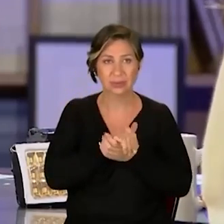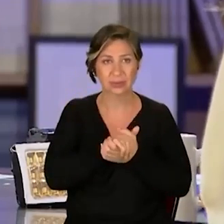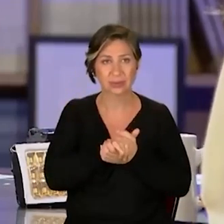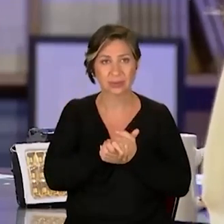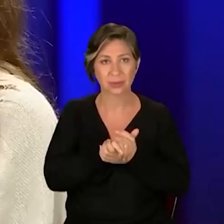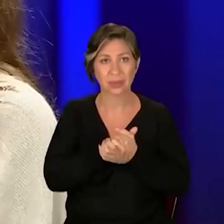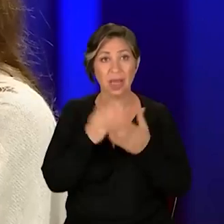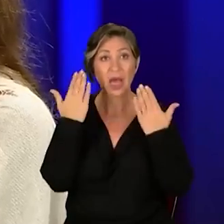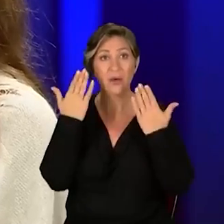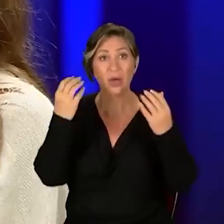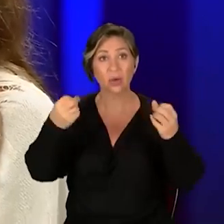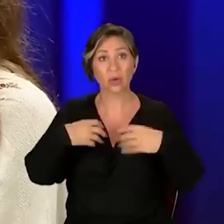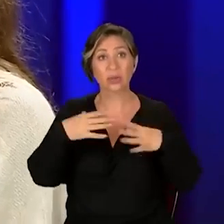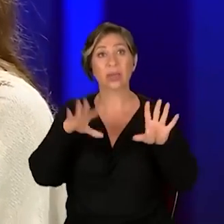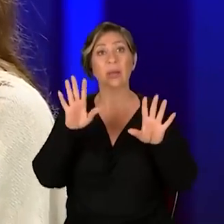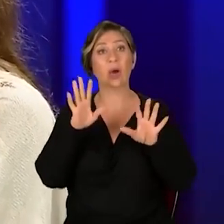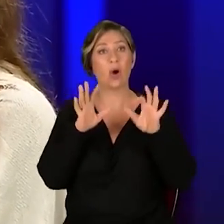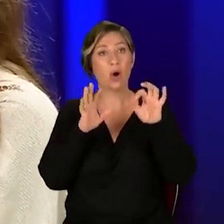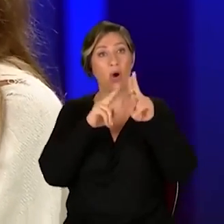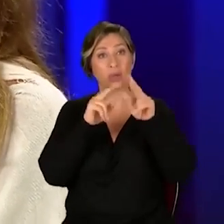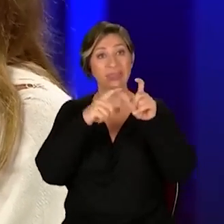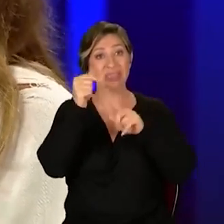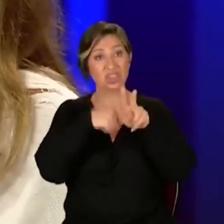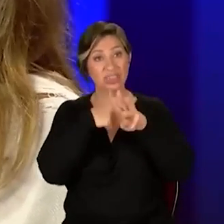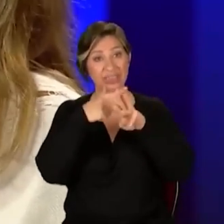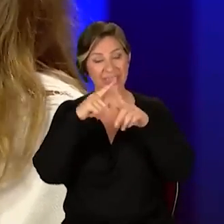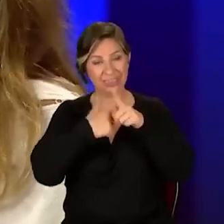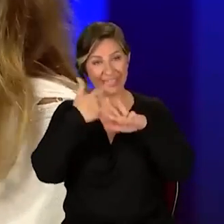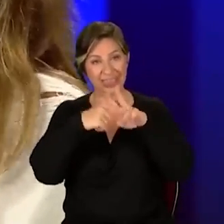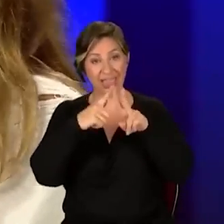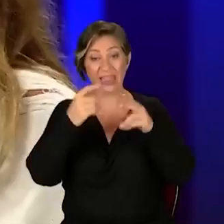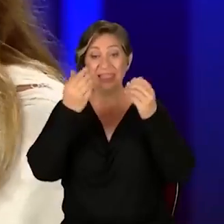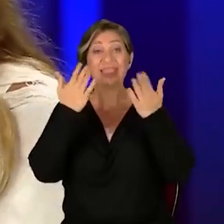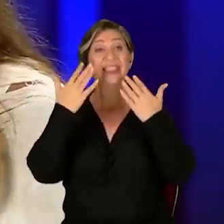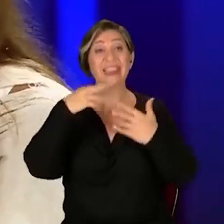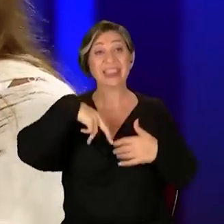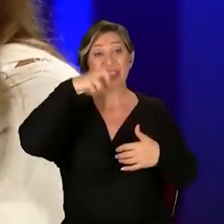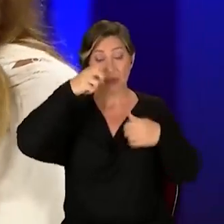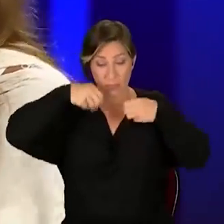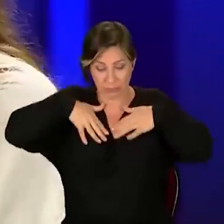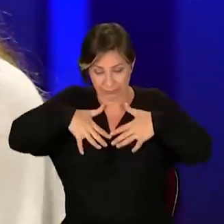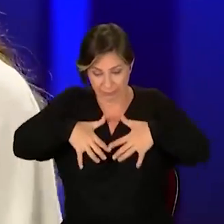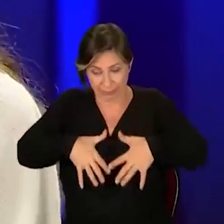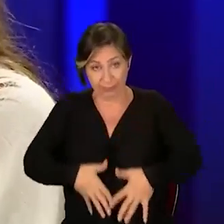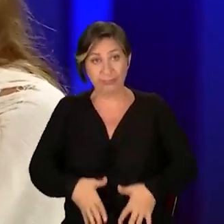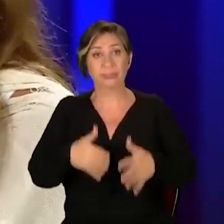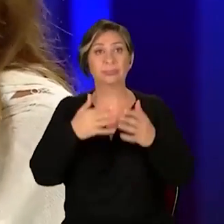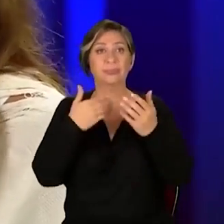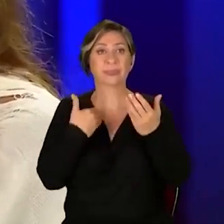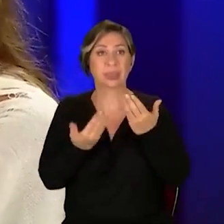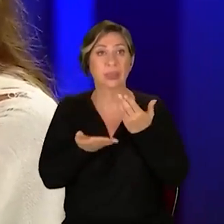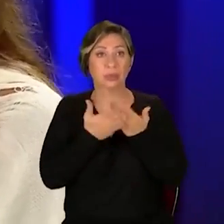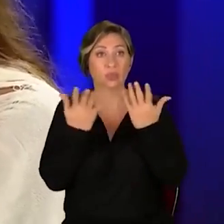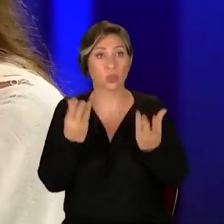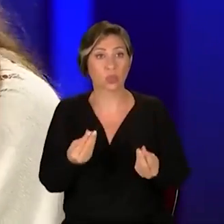Hava göndermek demedim ben. Onu şu an siz oksijen göndermek dediniz. Evet, nefesi her yere, bütün organlara dağılmasını sağlıyorum seansta,